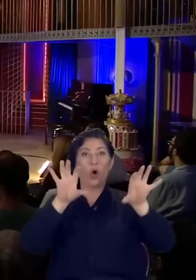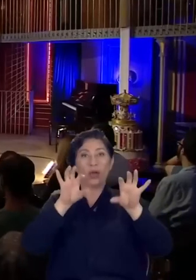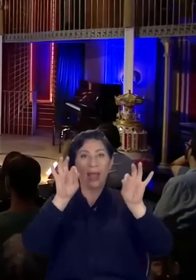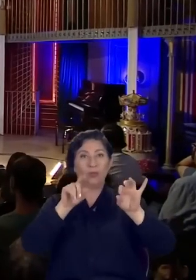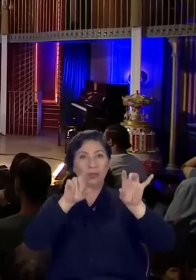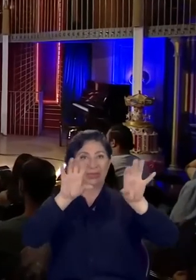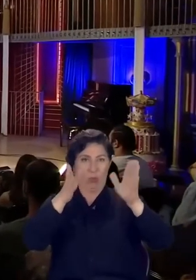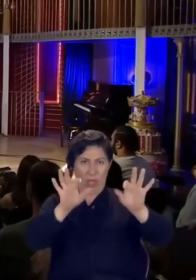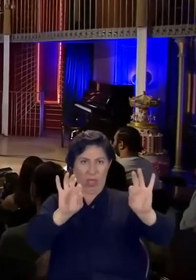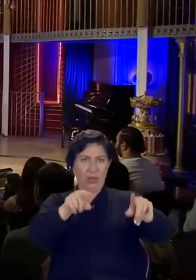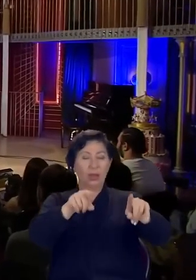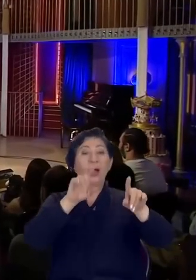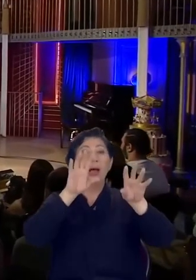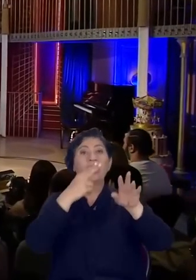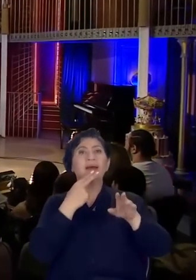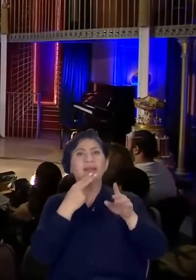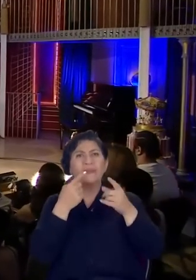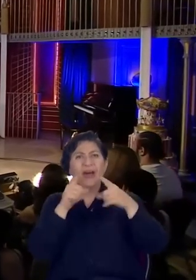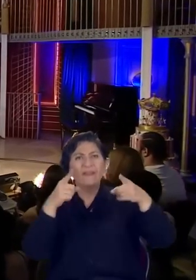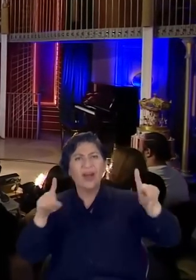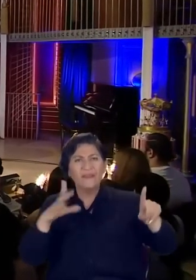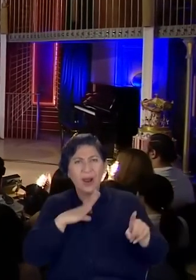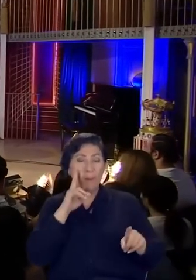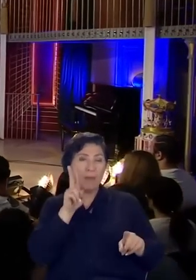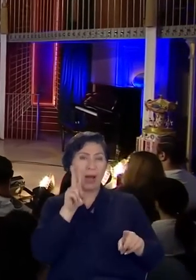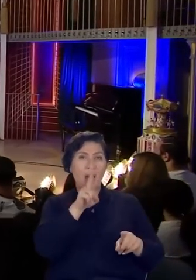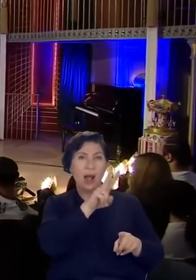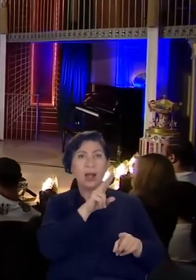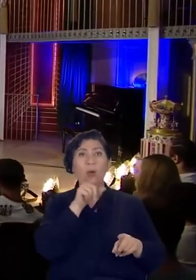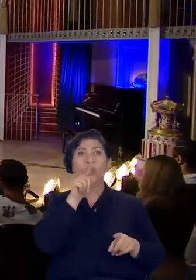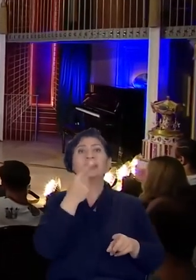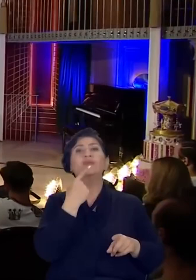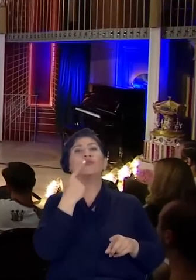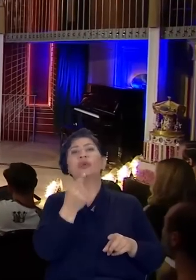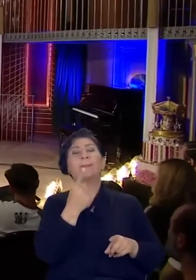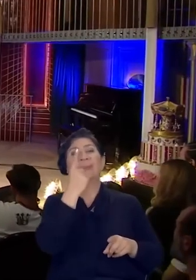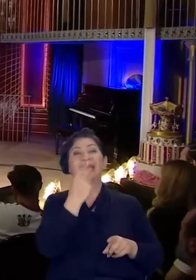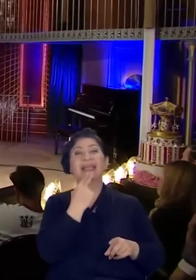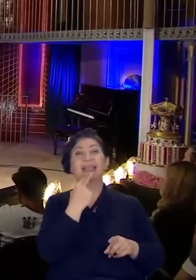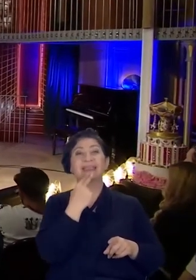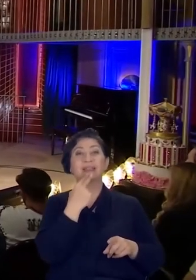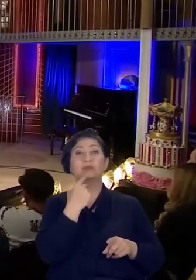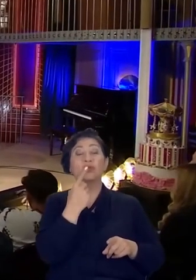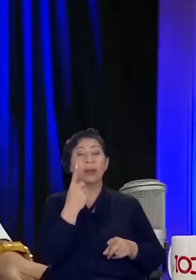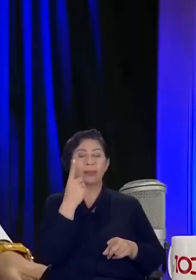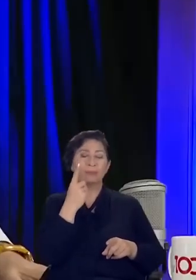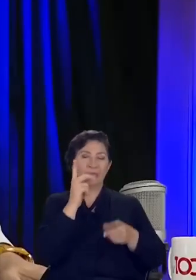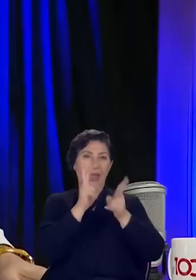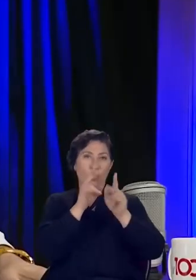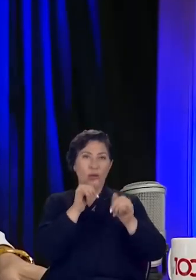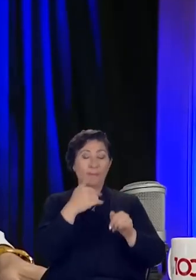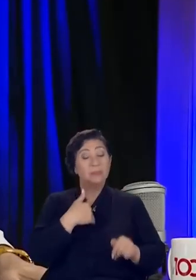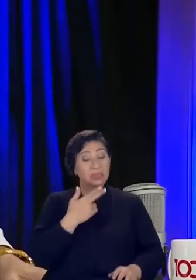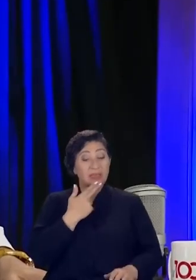bu sahnede oynadığı için. Orada da kadınlarla ilgili bunu anlatmaya çalışıyorum. Orada diyor ki mesela bir kadının repliği var. Diyor ki mesela